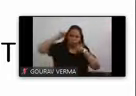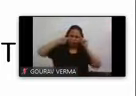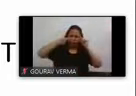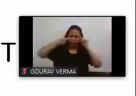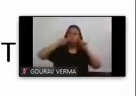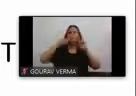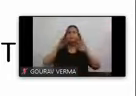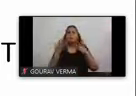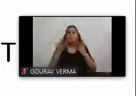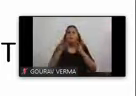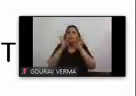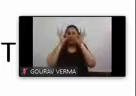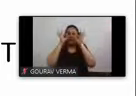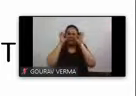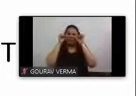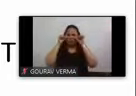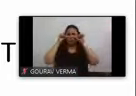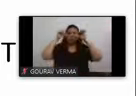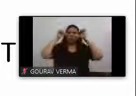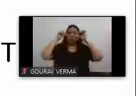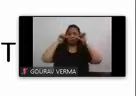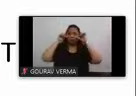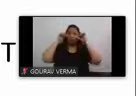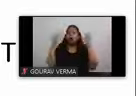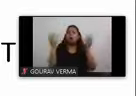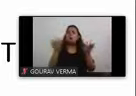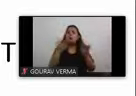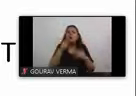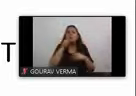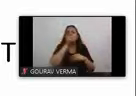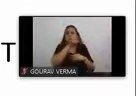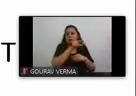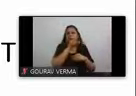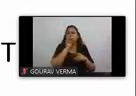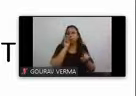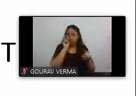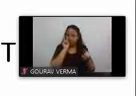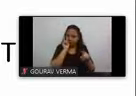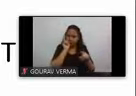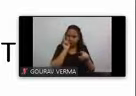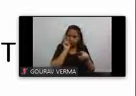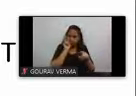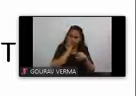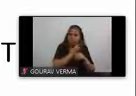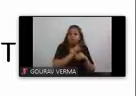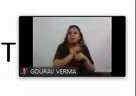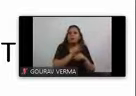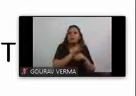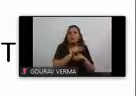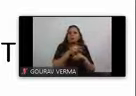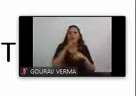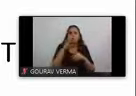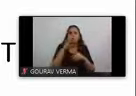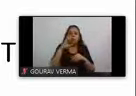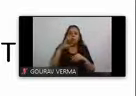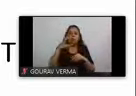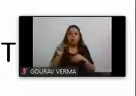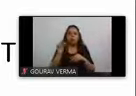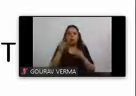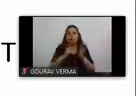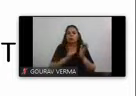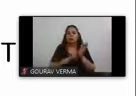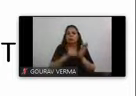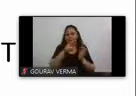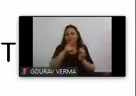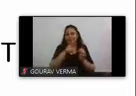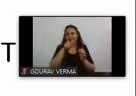है, ये सब छोटा आंख है, ये सब देखने में आपको मिल जाएगा ऑक्युलोमोटर फंक्शन से. Other than this, we have